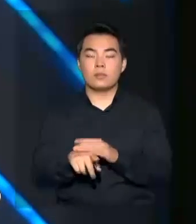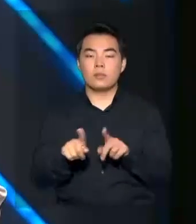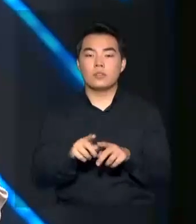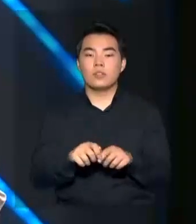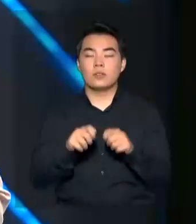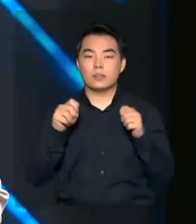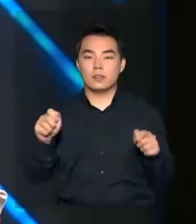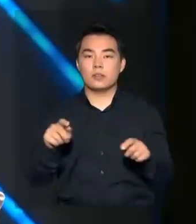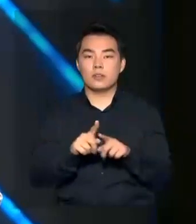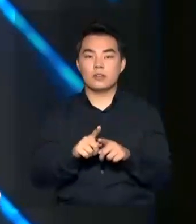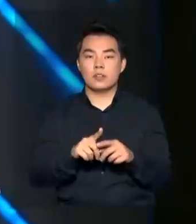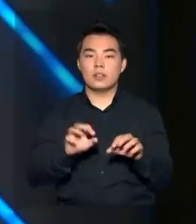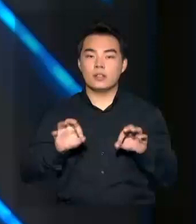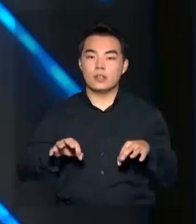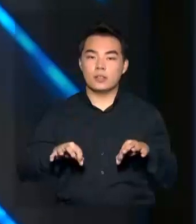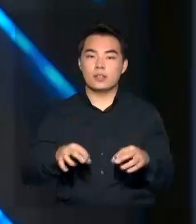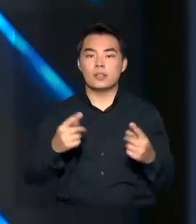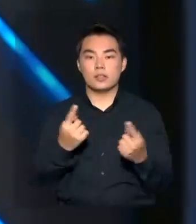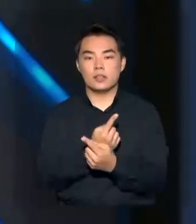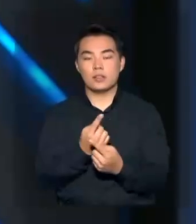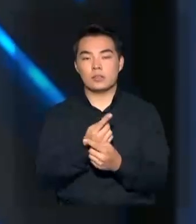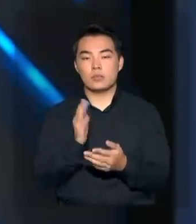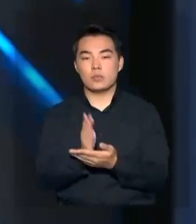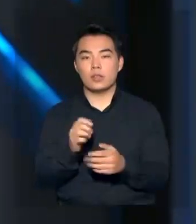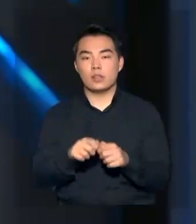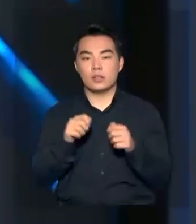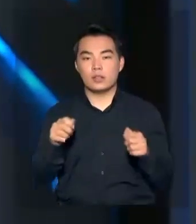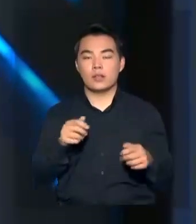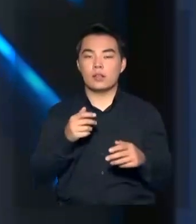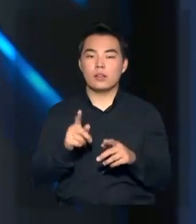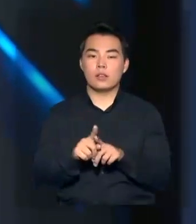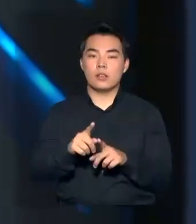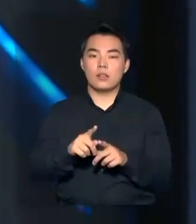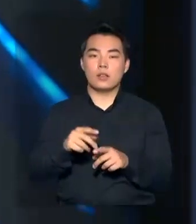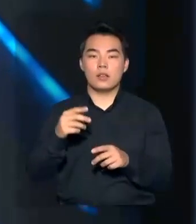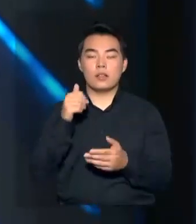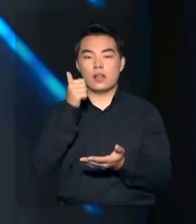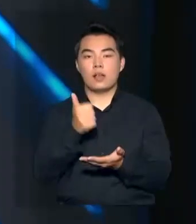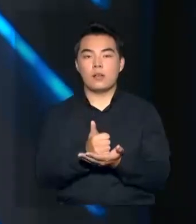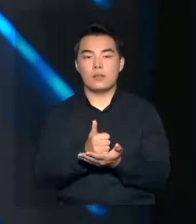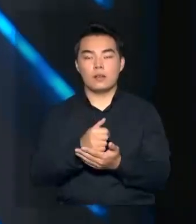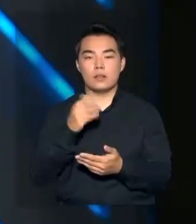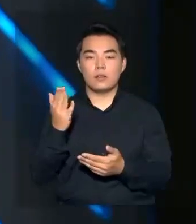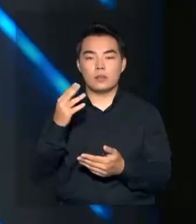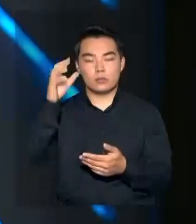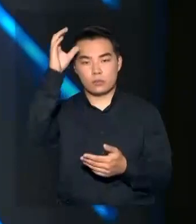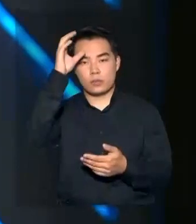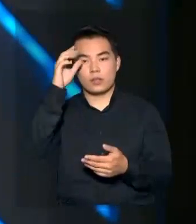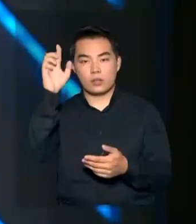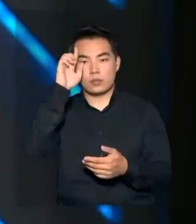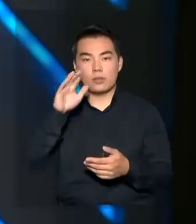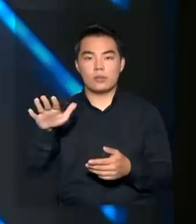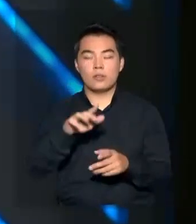Создать цифровую транспортную систему также предложил главам тюркских государств Касым-Жомарт Токаев. По словам